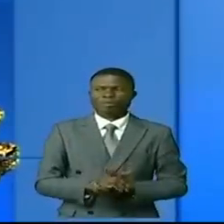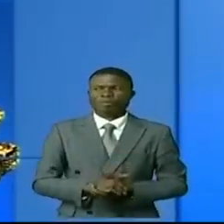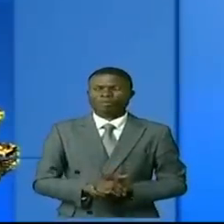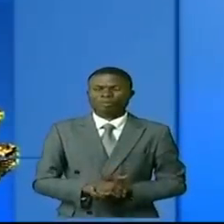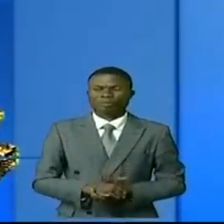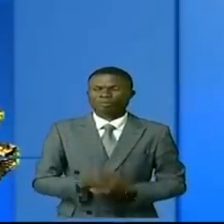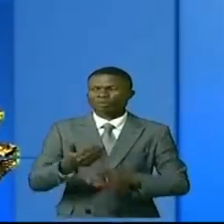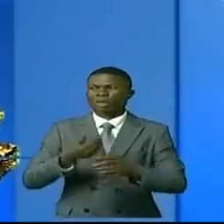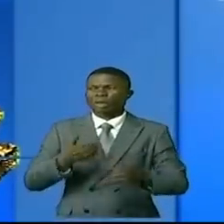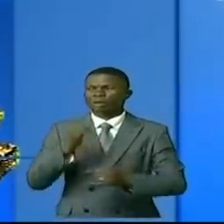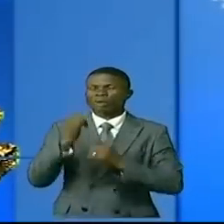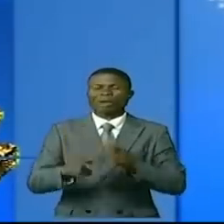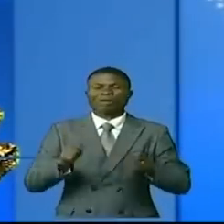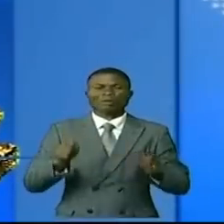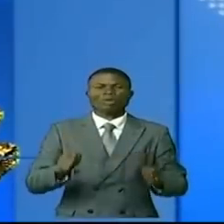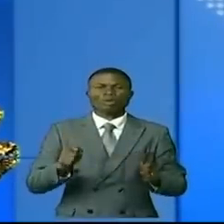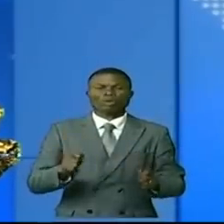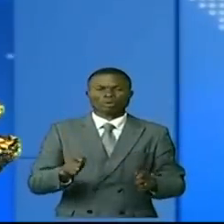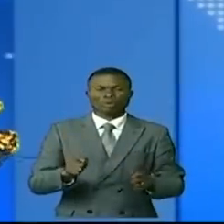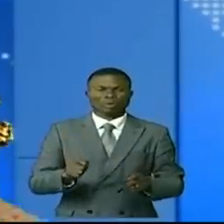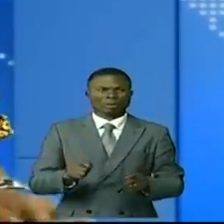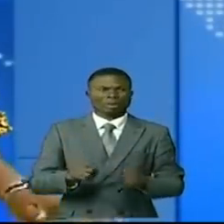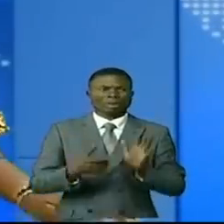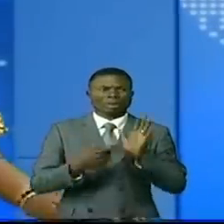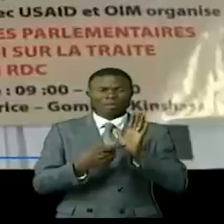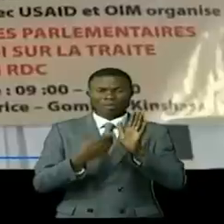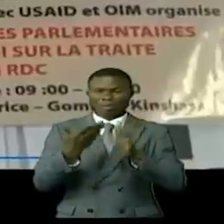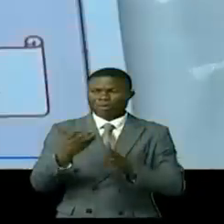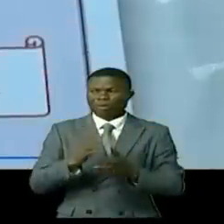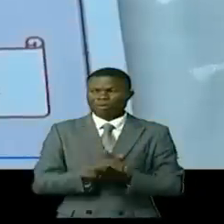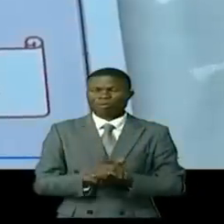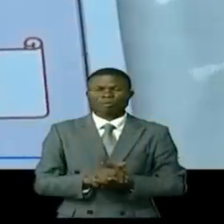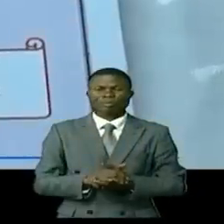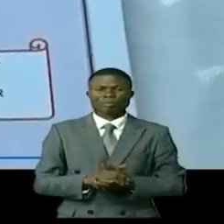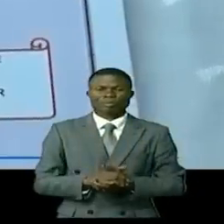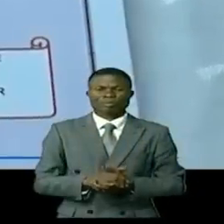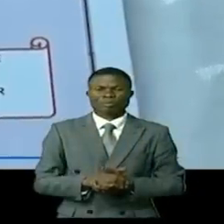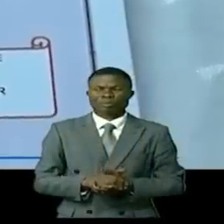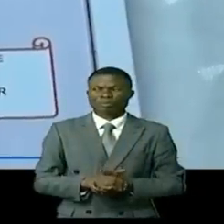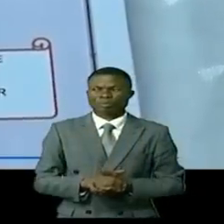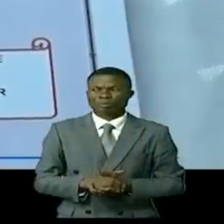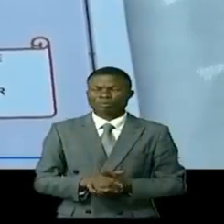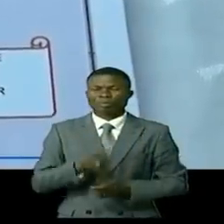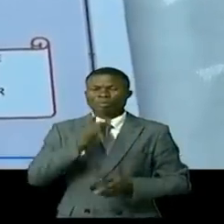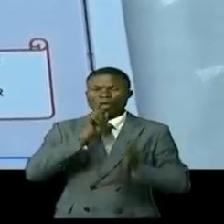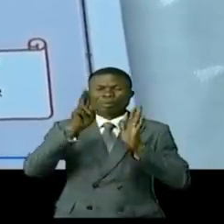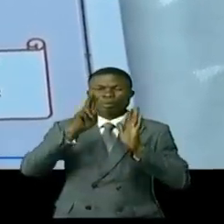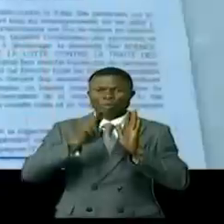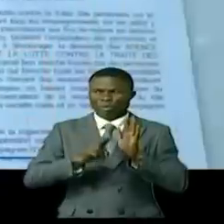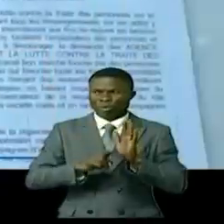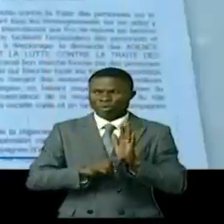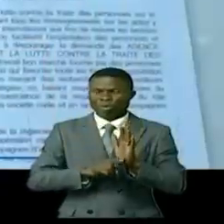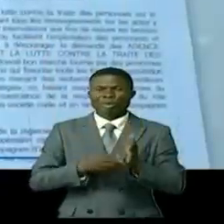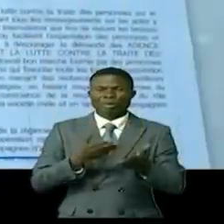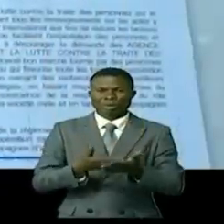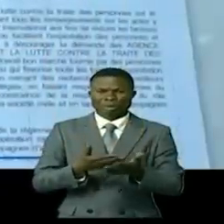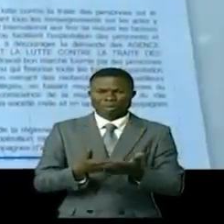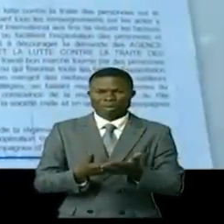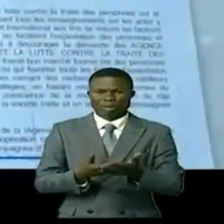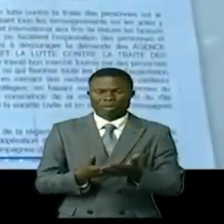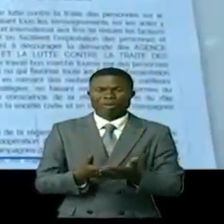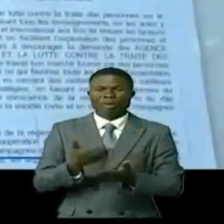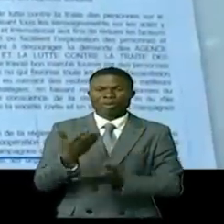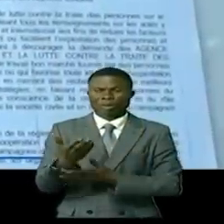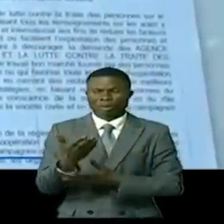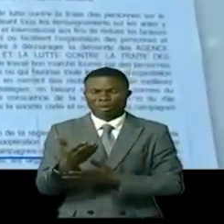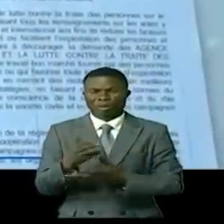Et avant de terminer, prenons cet élément. Un plaidoyer auprès des parlementaires en vue d'enrichir et de voter le projet de